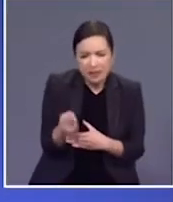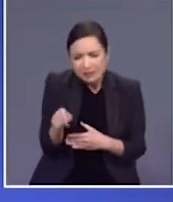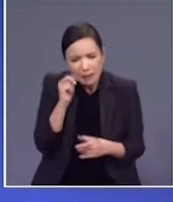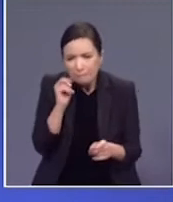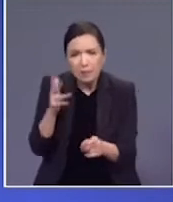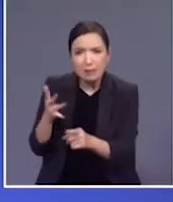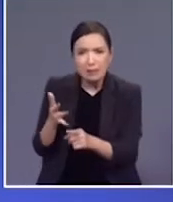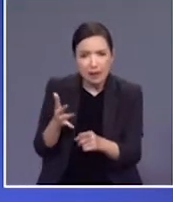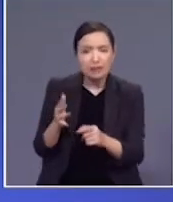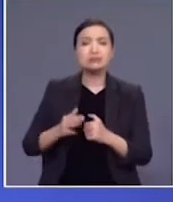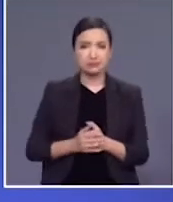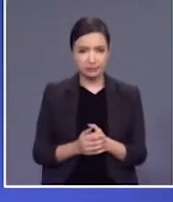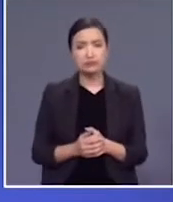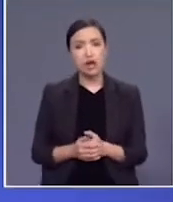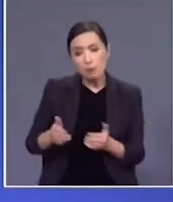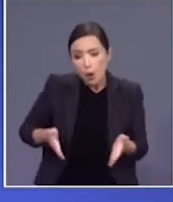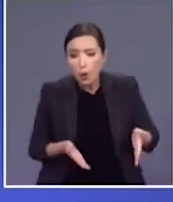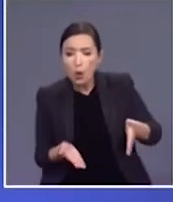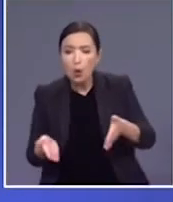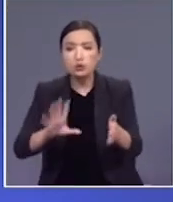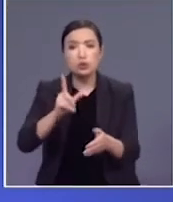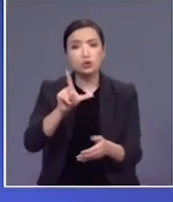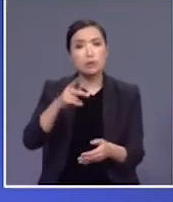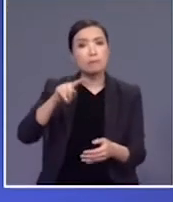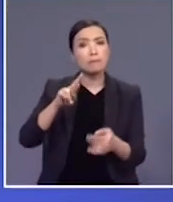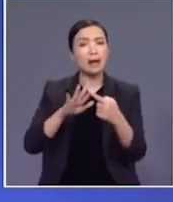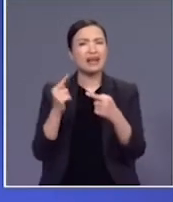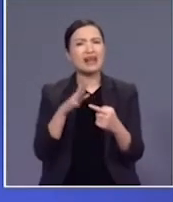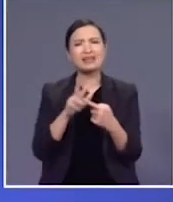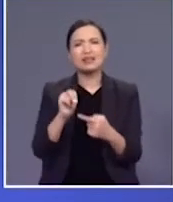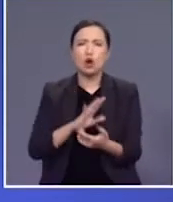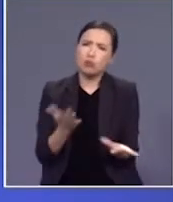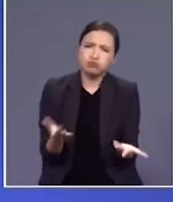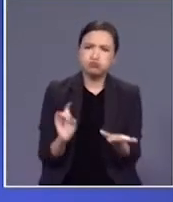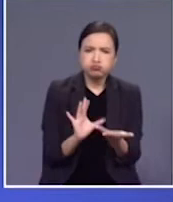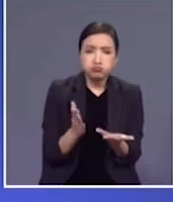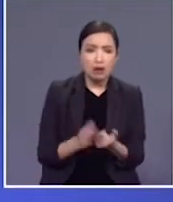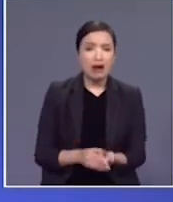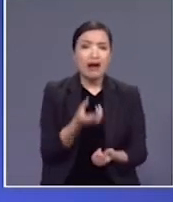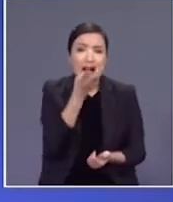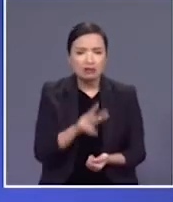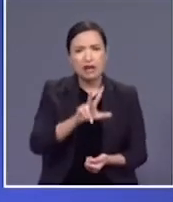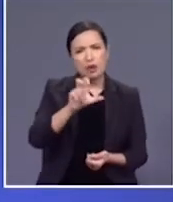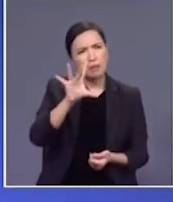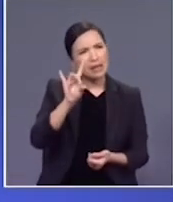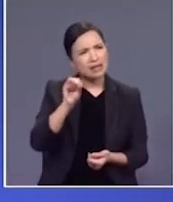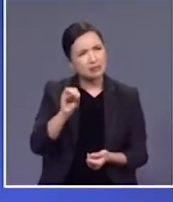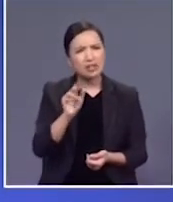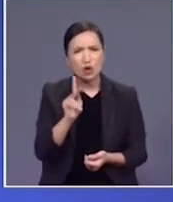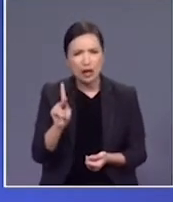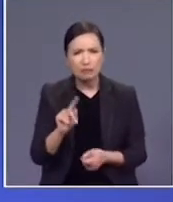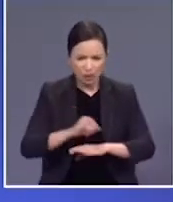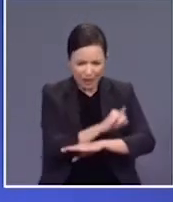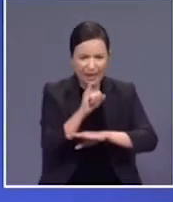ยนะครับสร้างคลองชลประทานได้ก็ไม่คุ้มค่าผลผลิตข้าวเพียง380กิโลกรัมต่อไร่ต่อปี